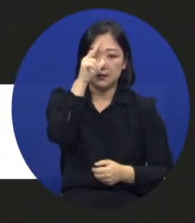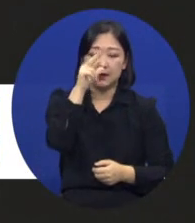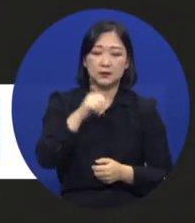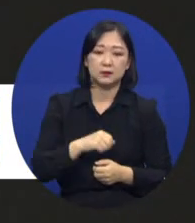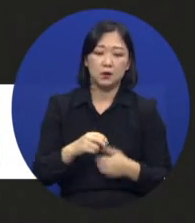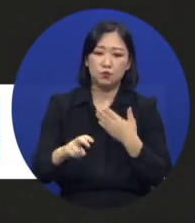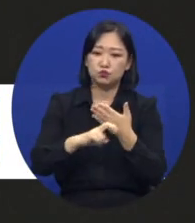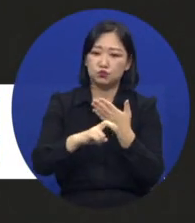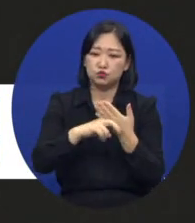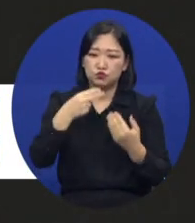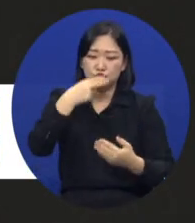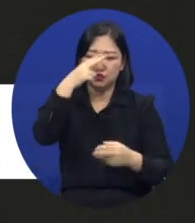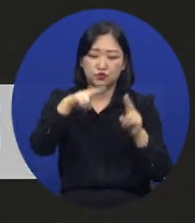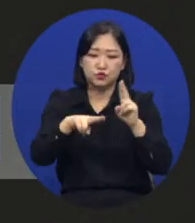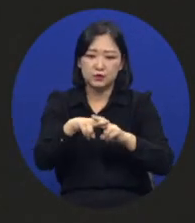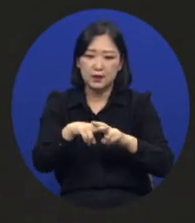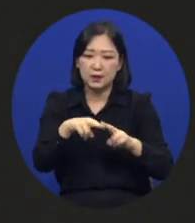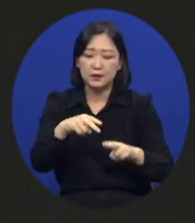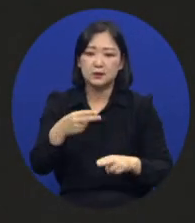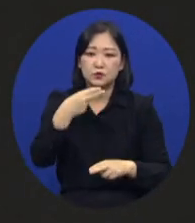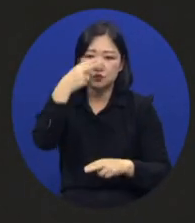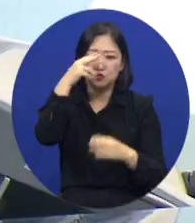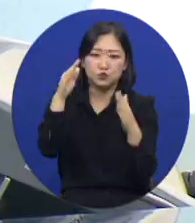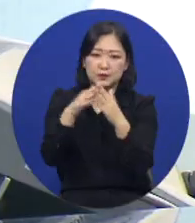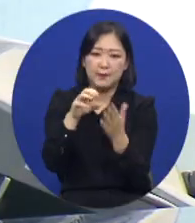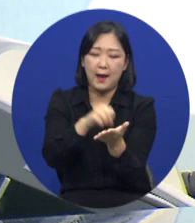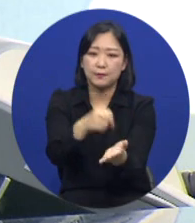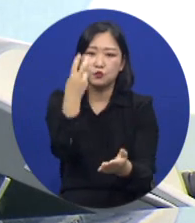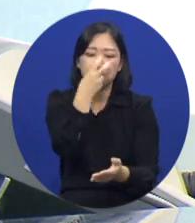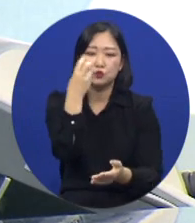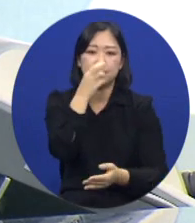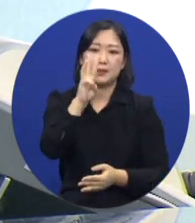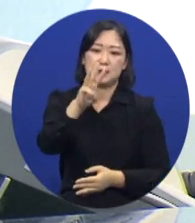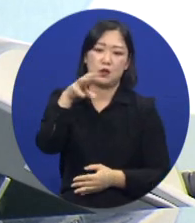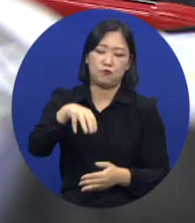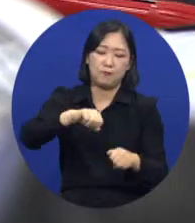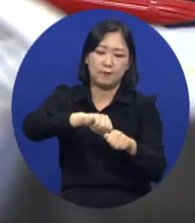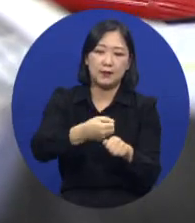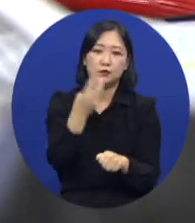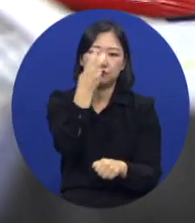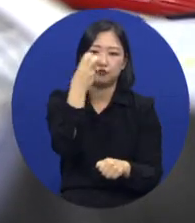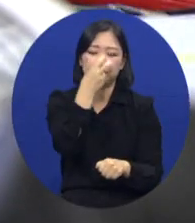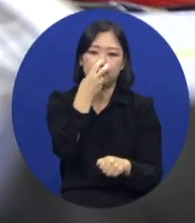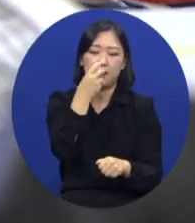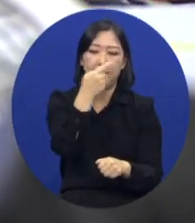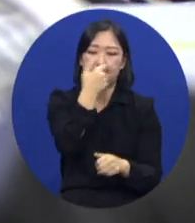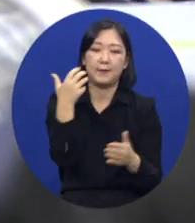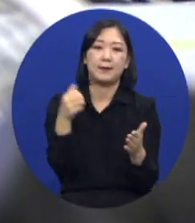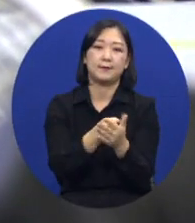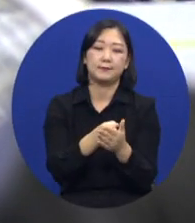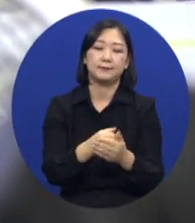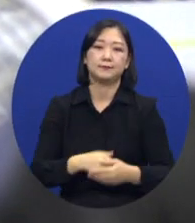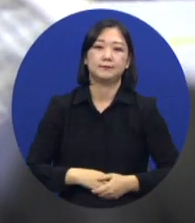부적절한 술자리가 있었던 해당 유흥업소도 압수수색하는 등 세 곳을 강제 수사한 것으로